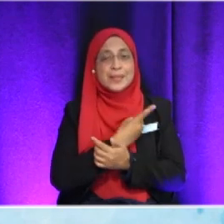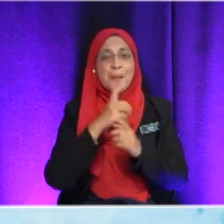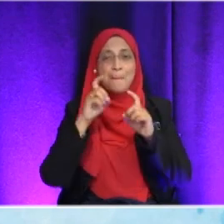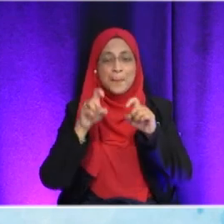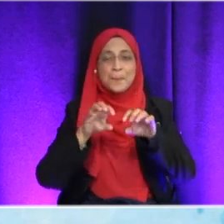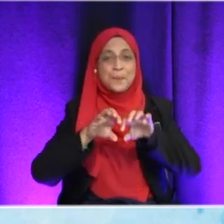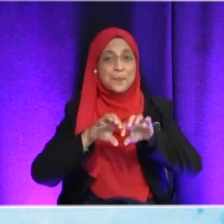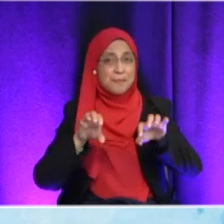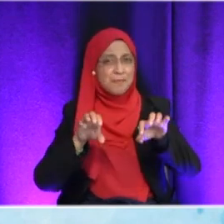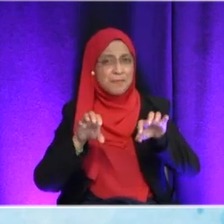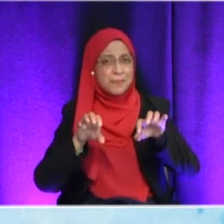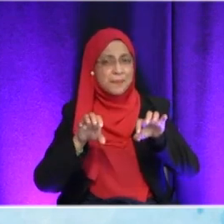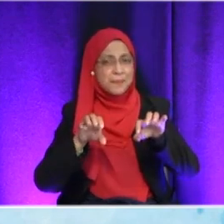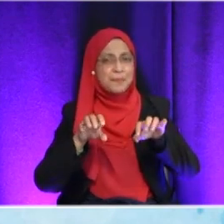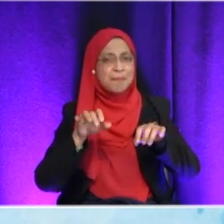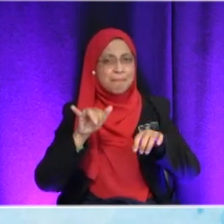belum belum